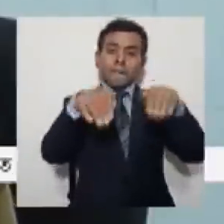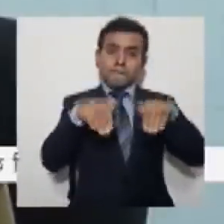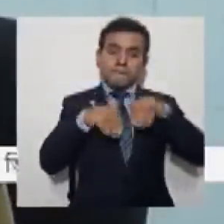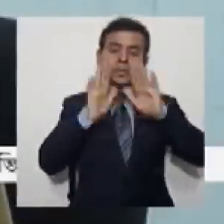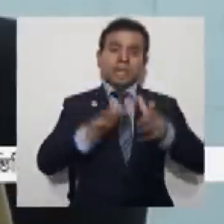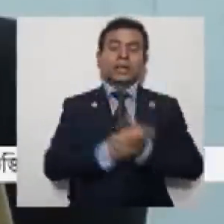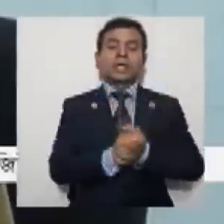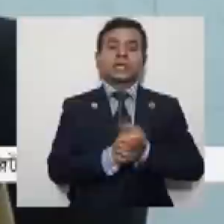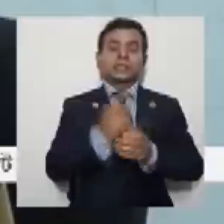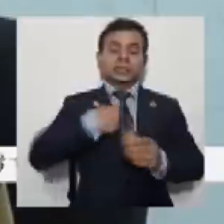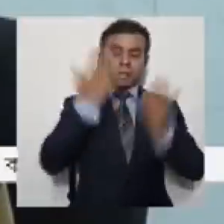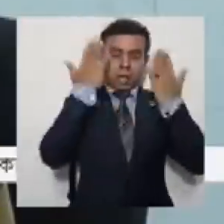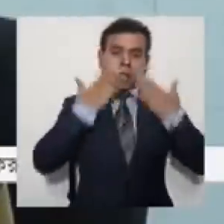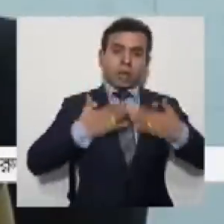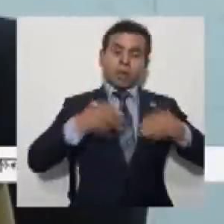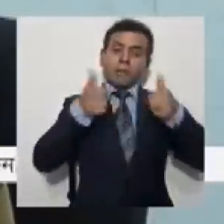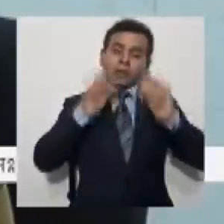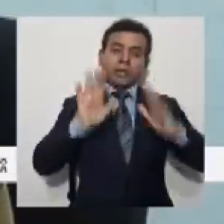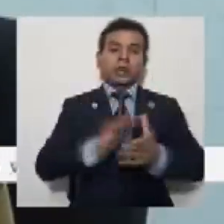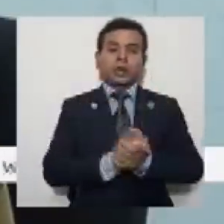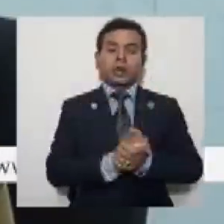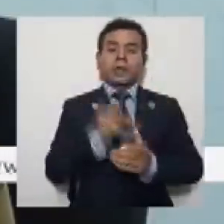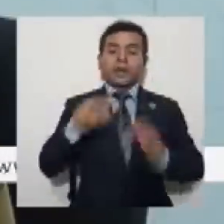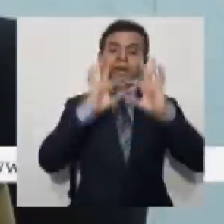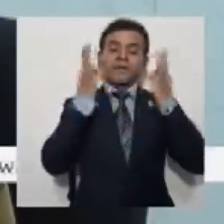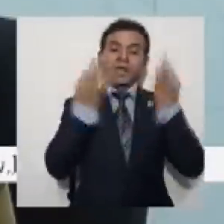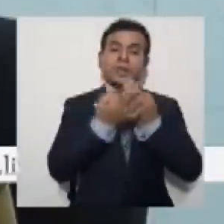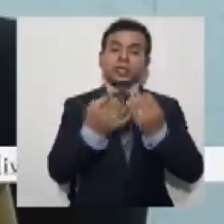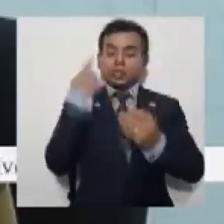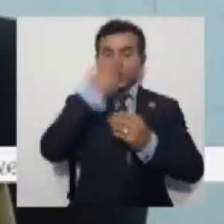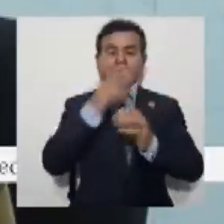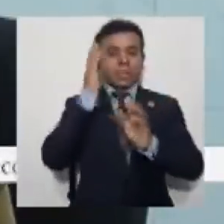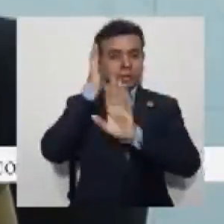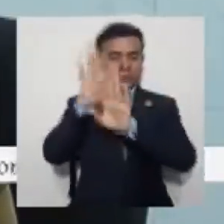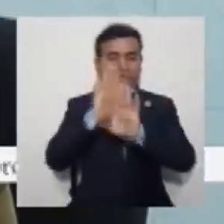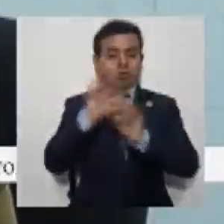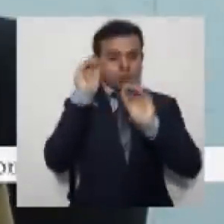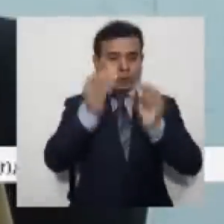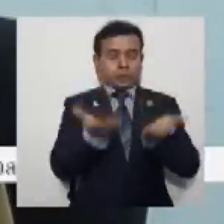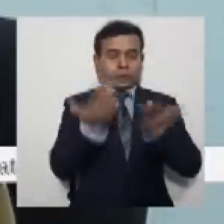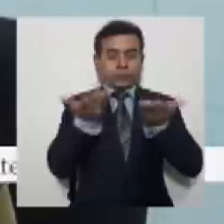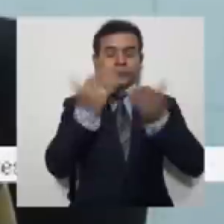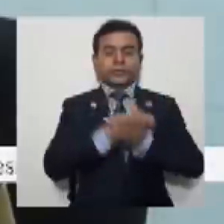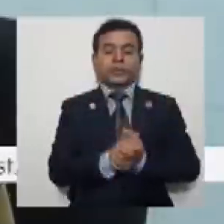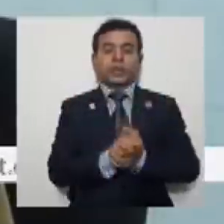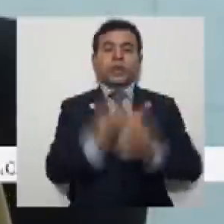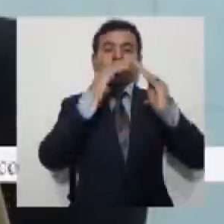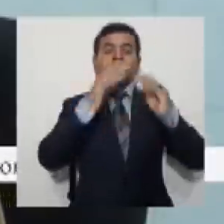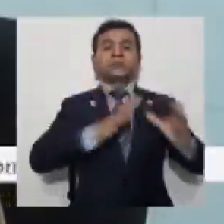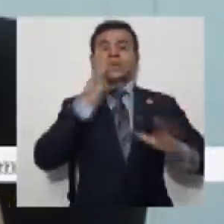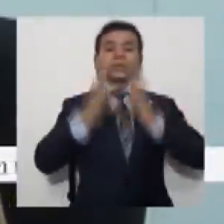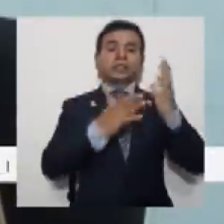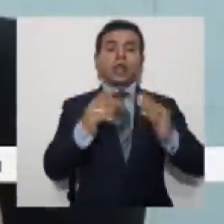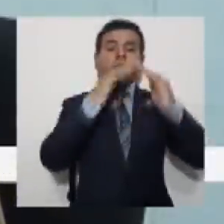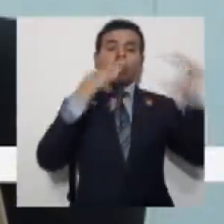সুরক্ষিত রাখতে উদ্বুদ্ধ করুন আপনারা ঘরের বাইরে যাবেন না ঘরে থেকে যতটুকু সম্ভব অতি প্রয়োজন ছাড়া ঘরের বাইরে যাবেন